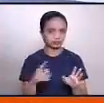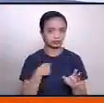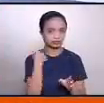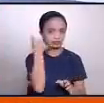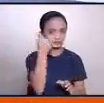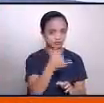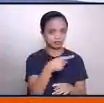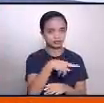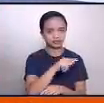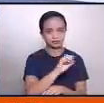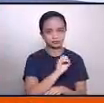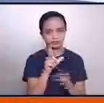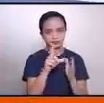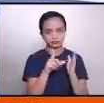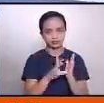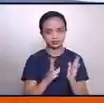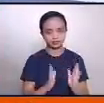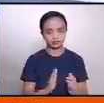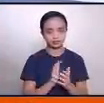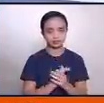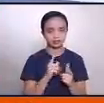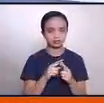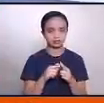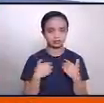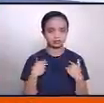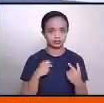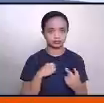tatawagan natin yung PAW lawyer opo. Mo. May mga